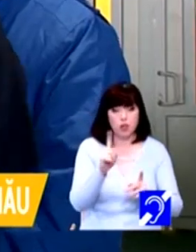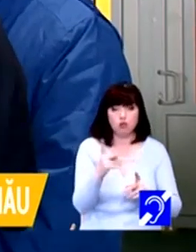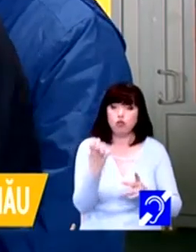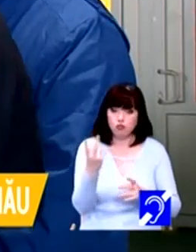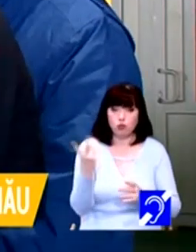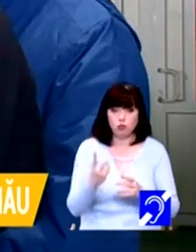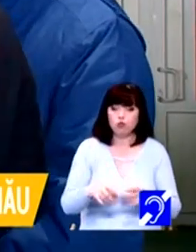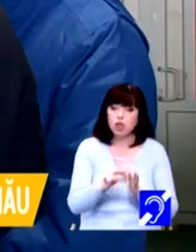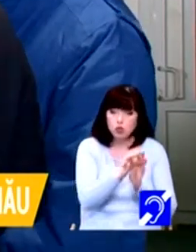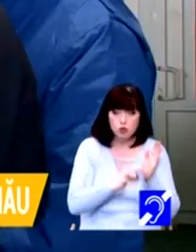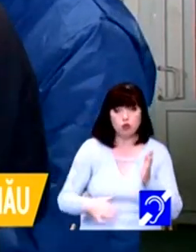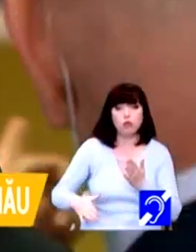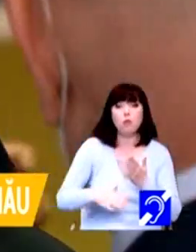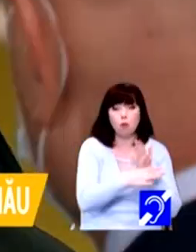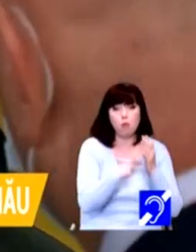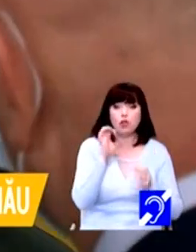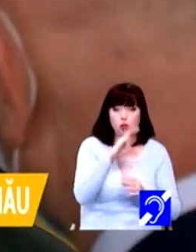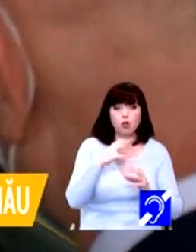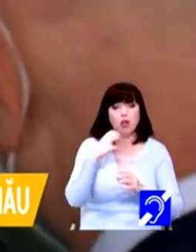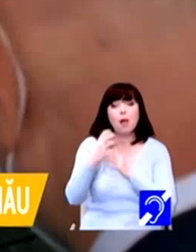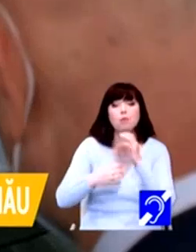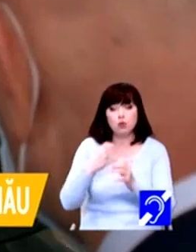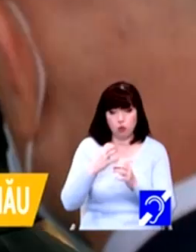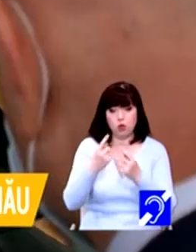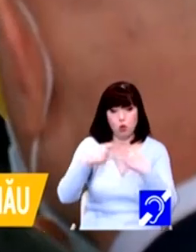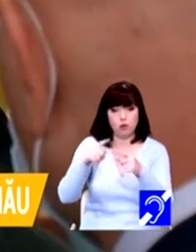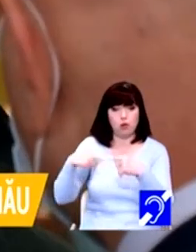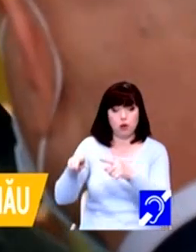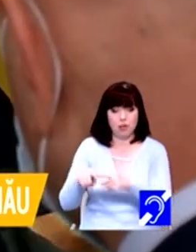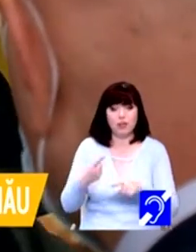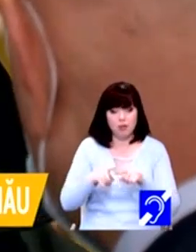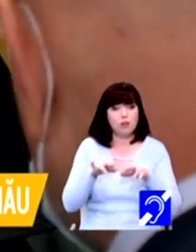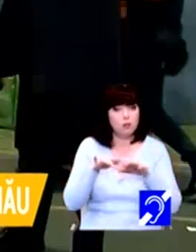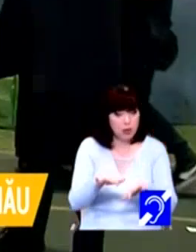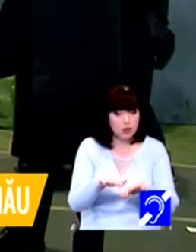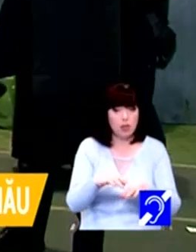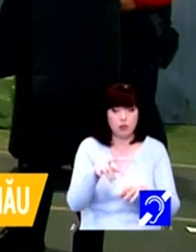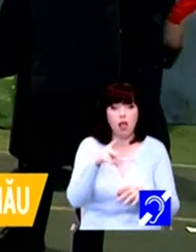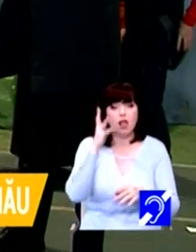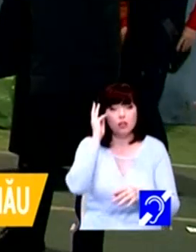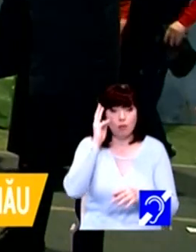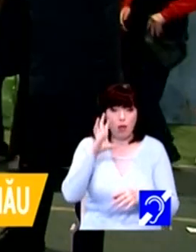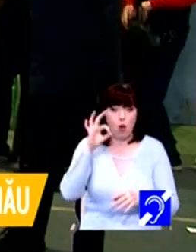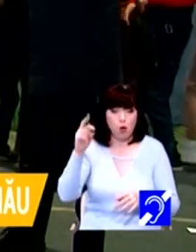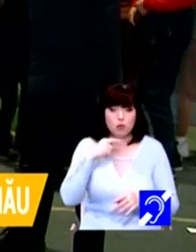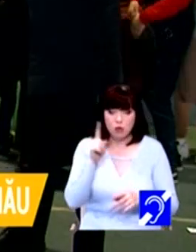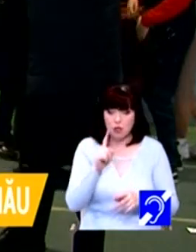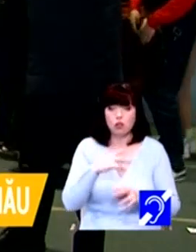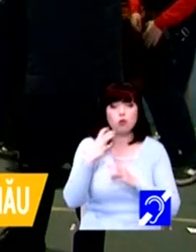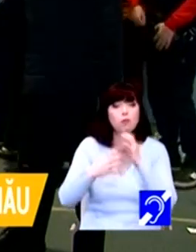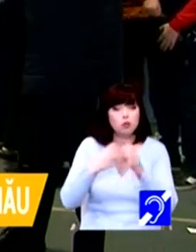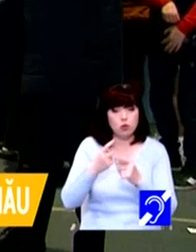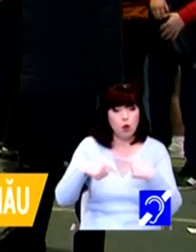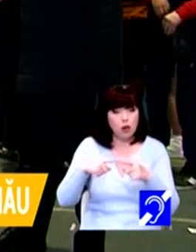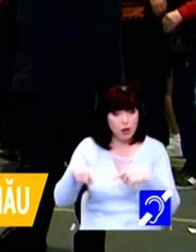asistență imediată din partea comunității internaționale în acest proces. Diplomatul ONU a dat asigurări că organizațiile internaționale